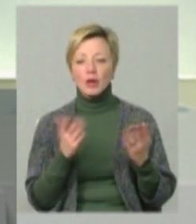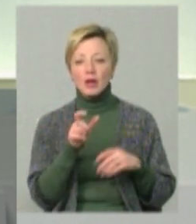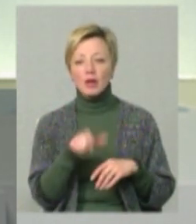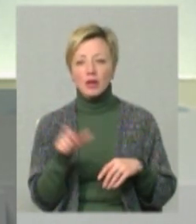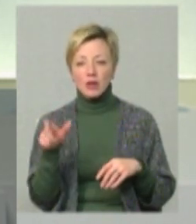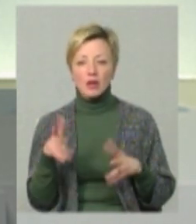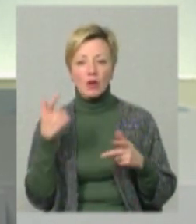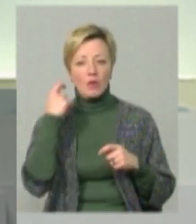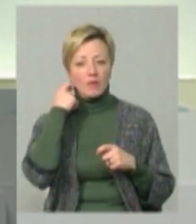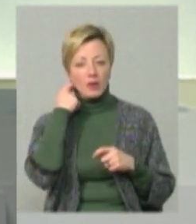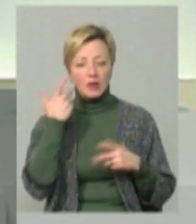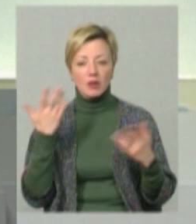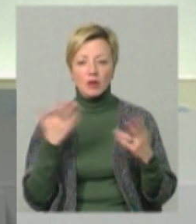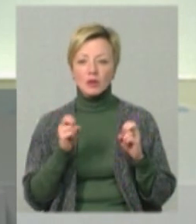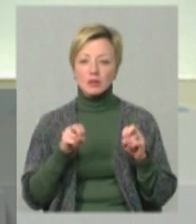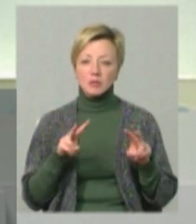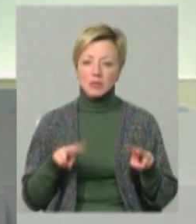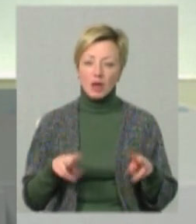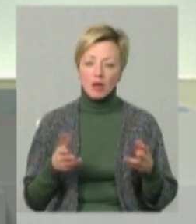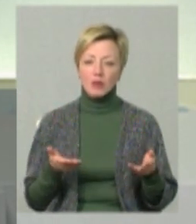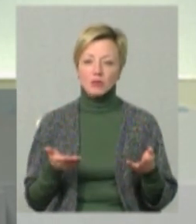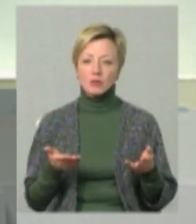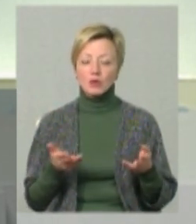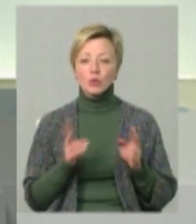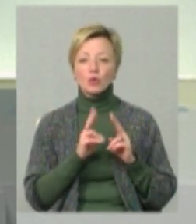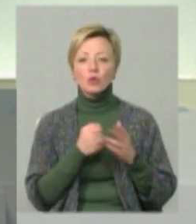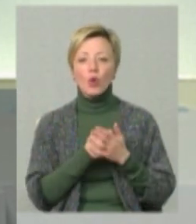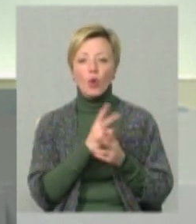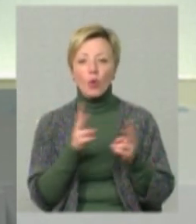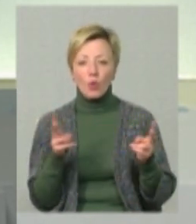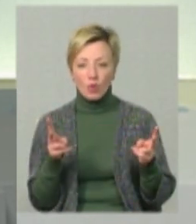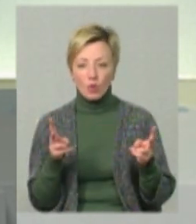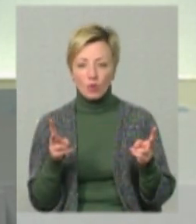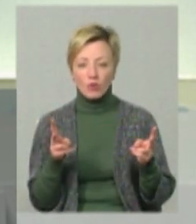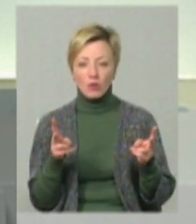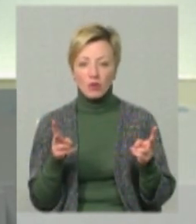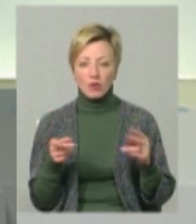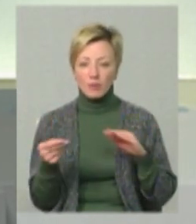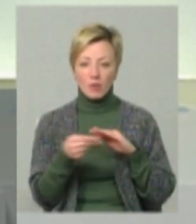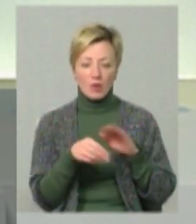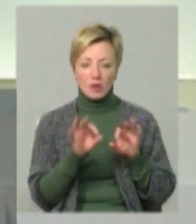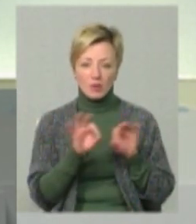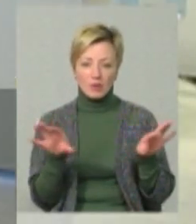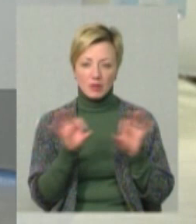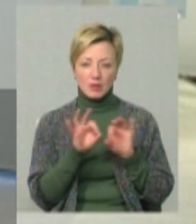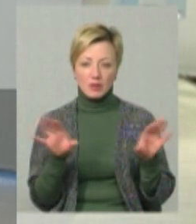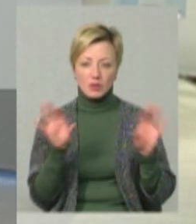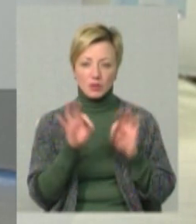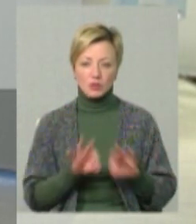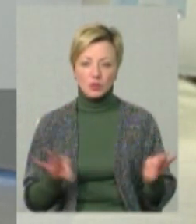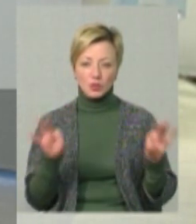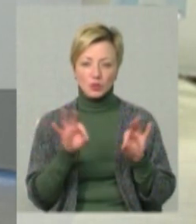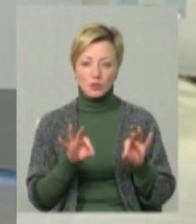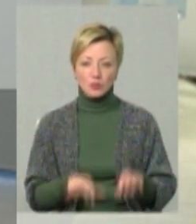які люди, якого віку, якої спеціальності, до кого? Навіть цієї пропаганди не ведеться, абсолютно.